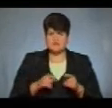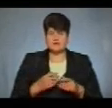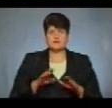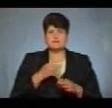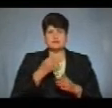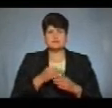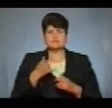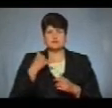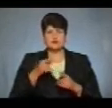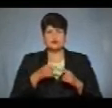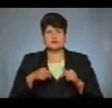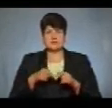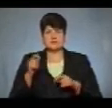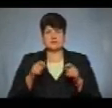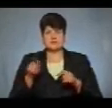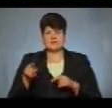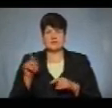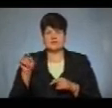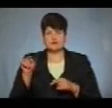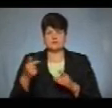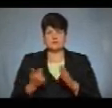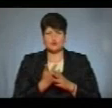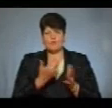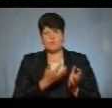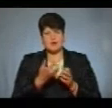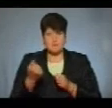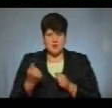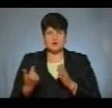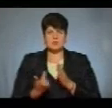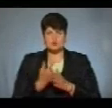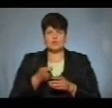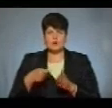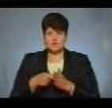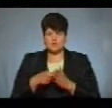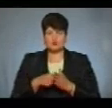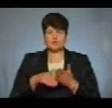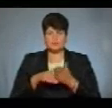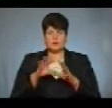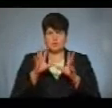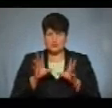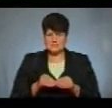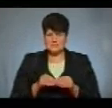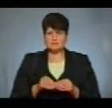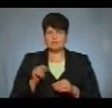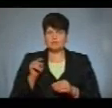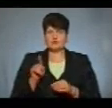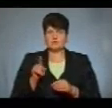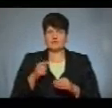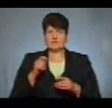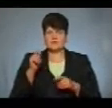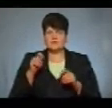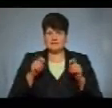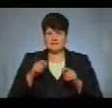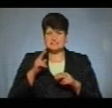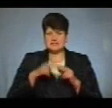він сказав, дзвоніть до організатора фестивалю. Нехай вас знову приймає, знову харчує і допомагає вам з усім, тому що ми сказали, що фестиваль